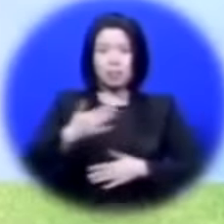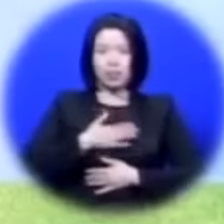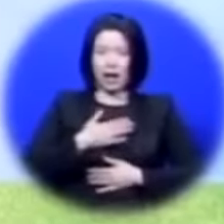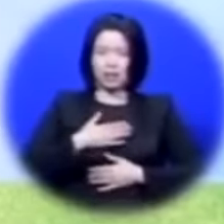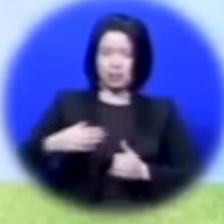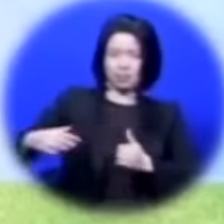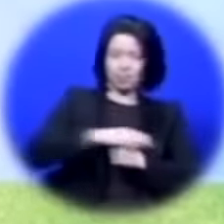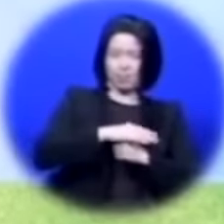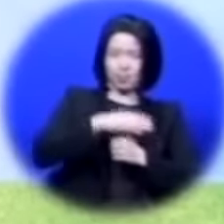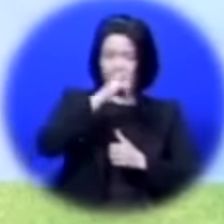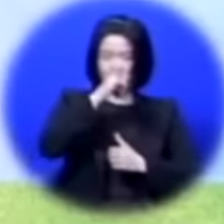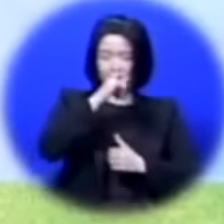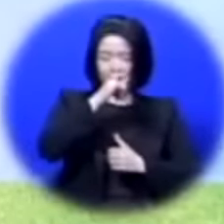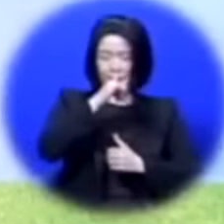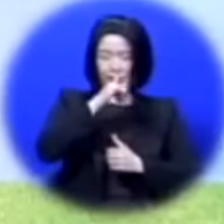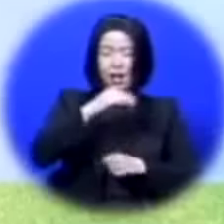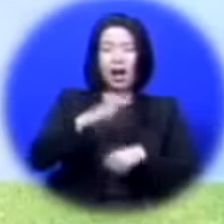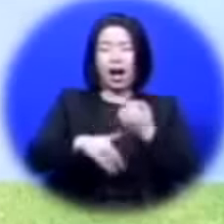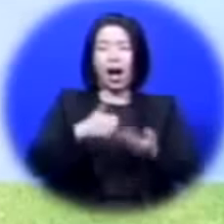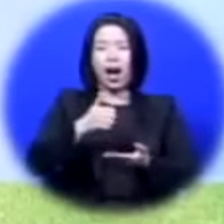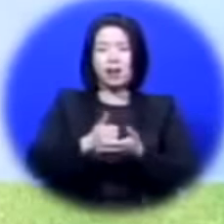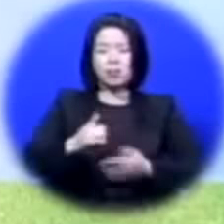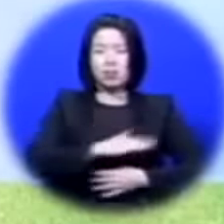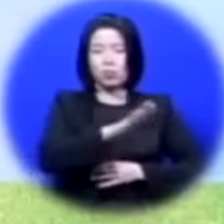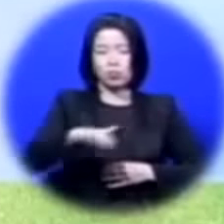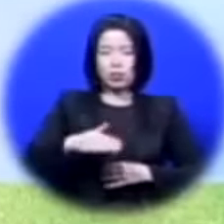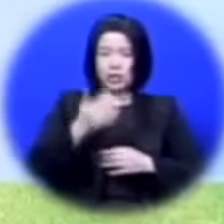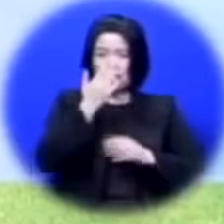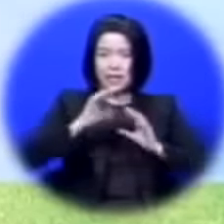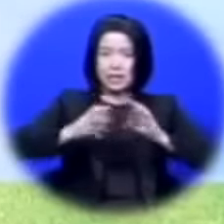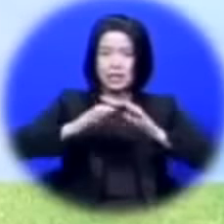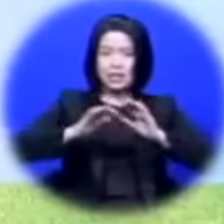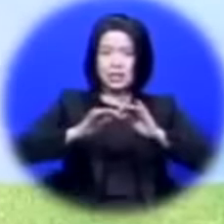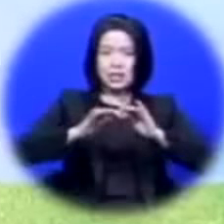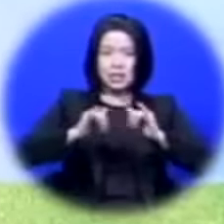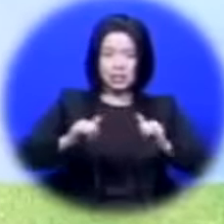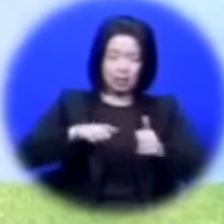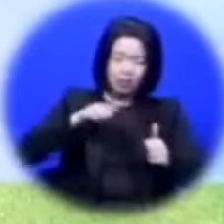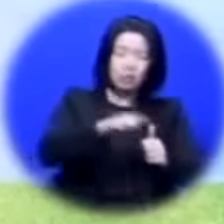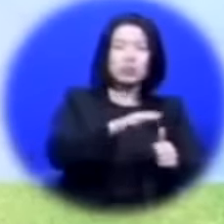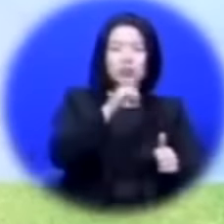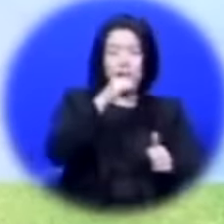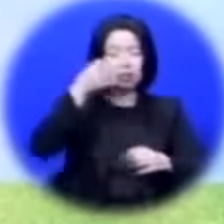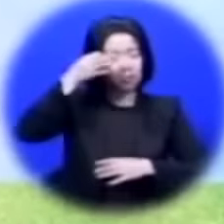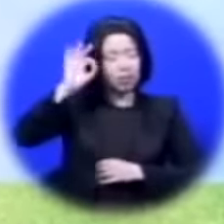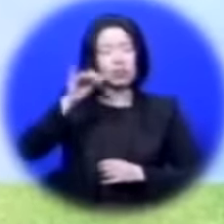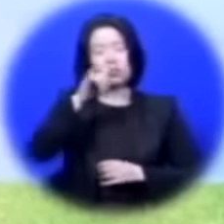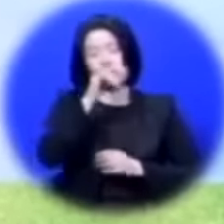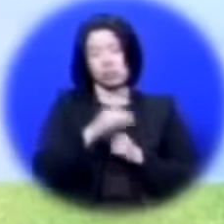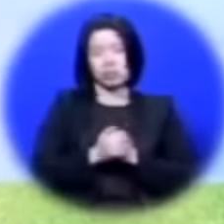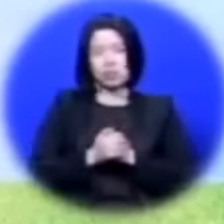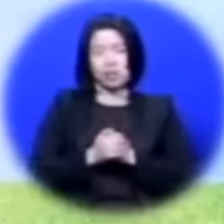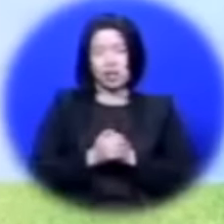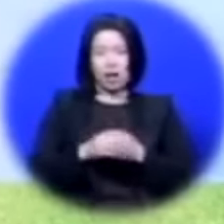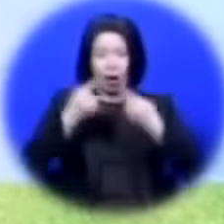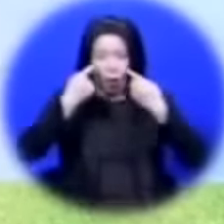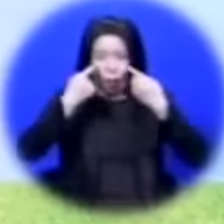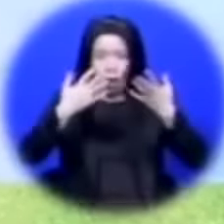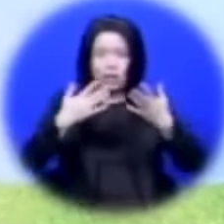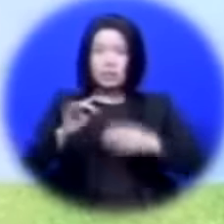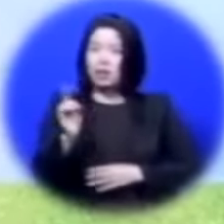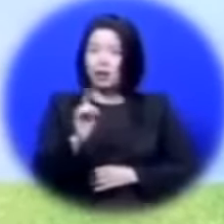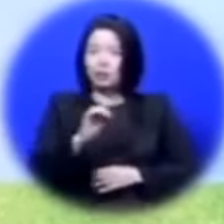치시는 것이다 하나님이 우리 이스라엘을 치시는 것이다 이렇게 깨달아진 거예요 정확하게 그것이